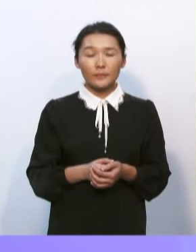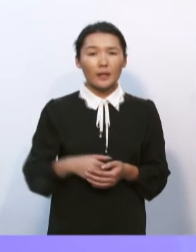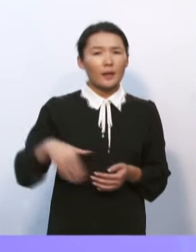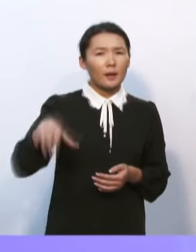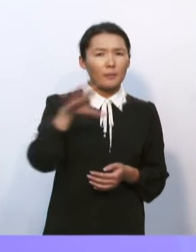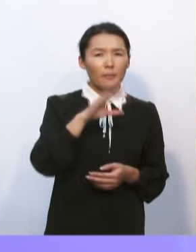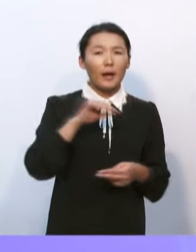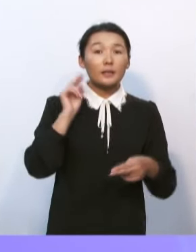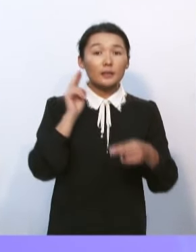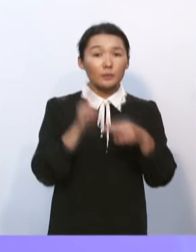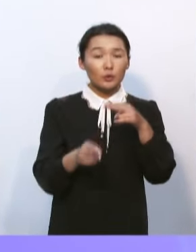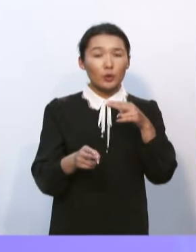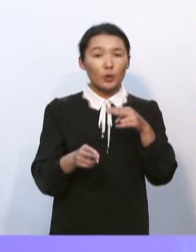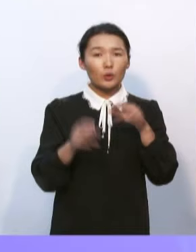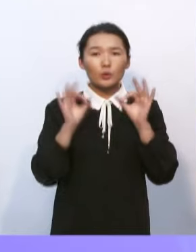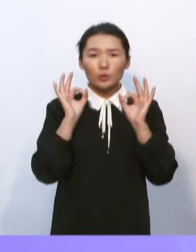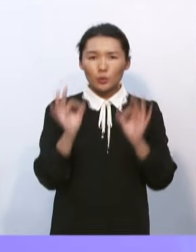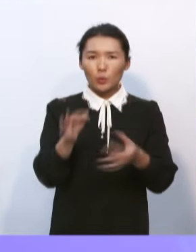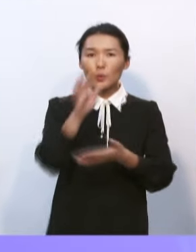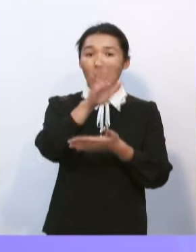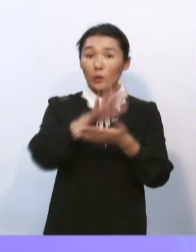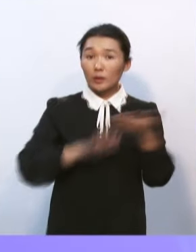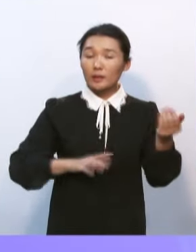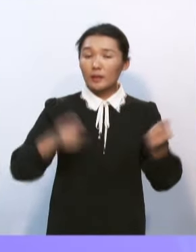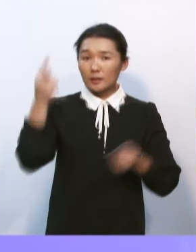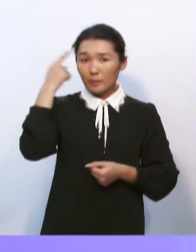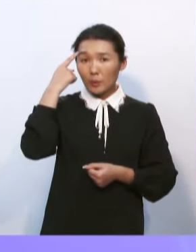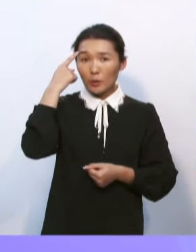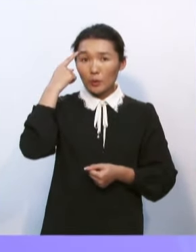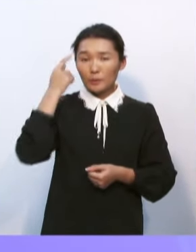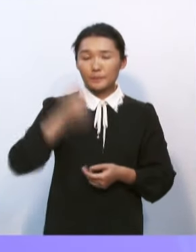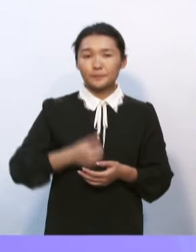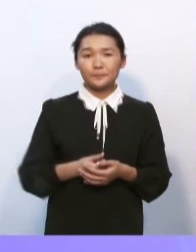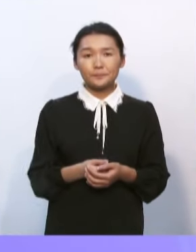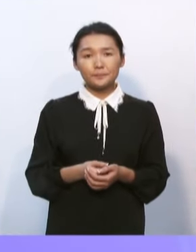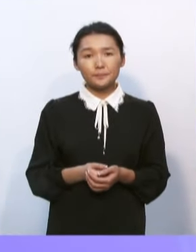Бардык мүчөлөрдү туура уладыңар деп ойлойм.